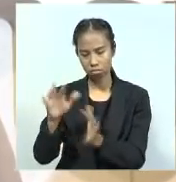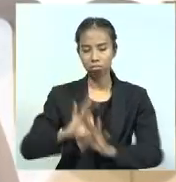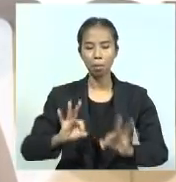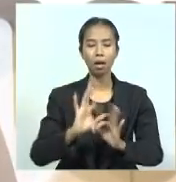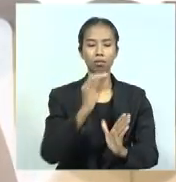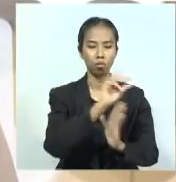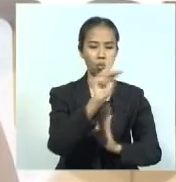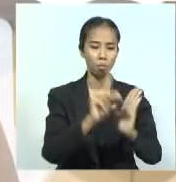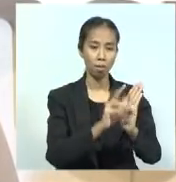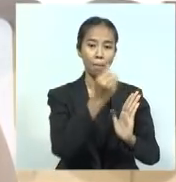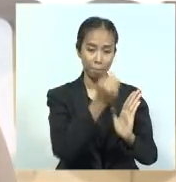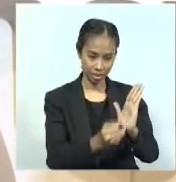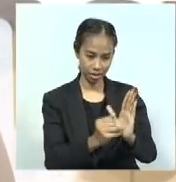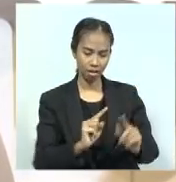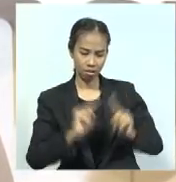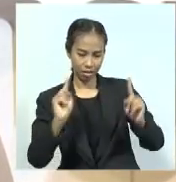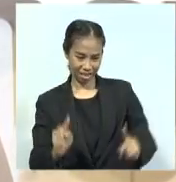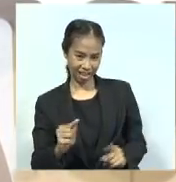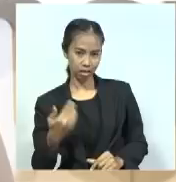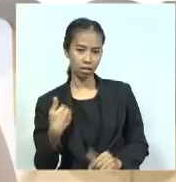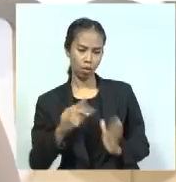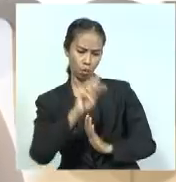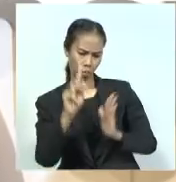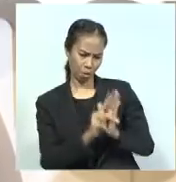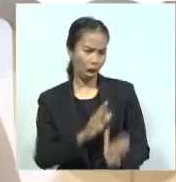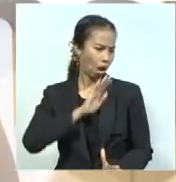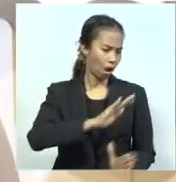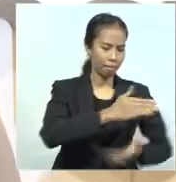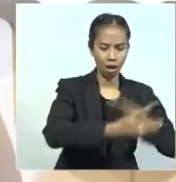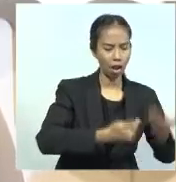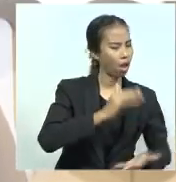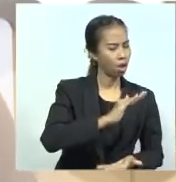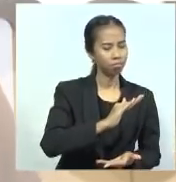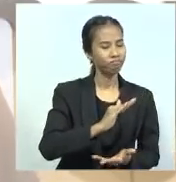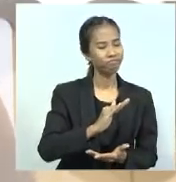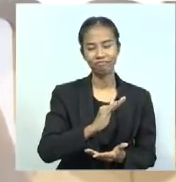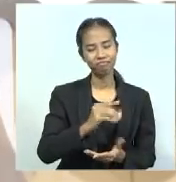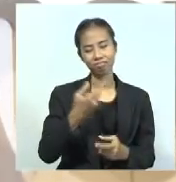แต่ว่าจะอยู่ๆจะไปบอกว่ากฎหมายห้ามหรือไม่อันนี้ยังตอบยาก